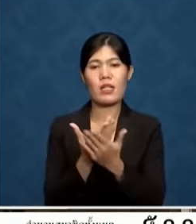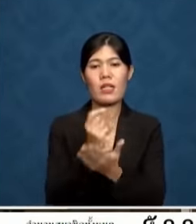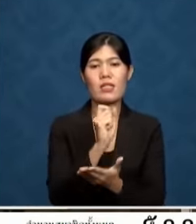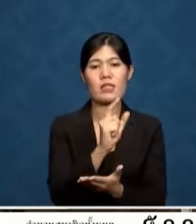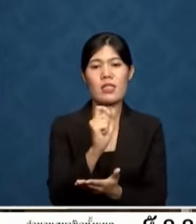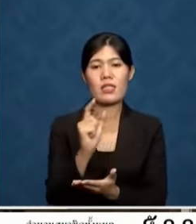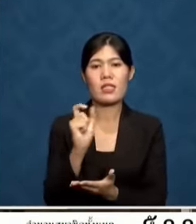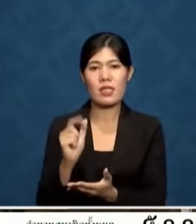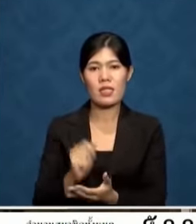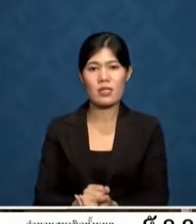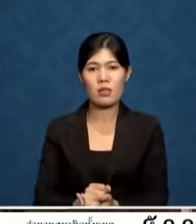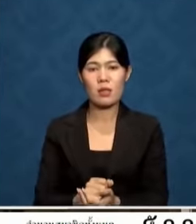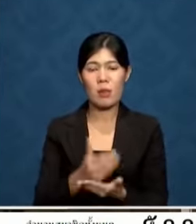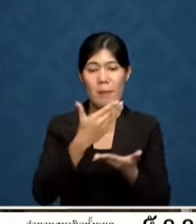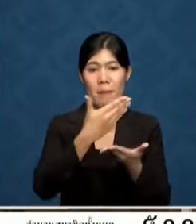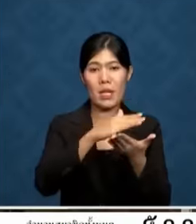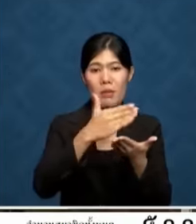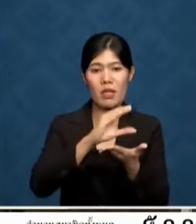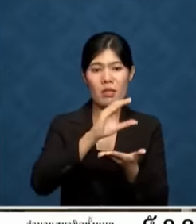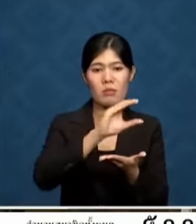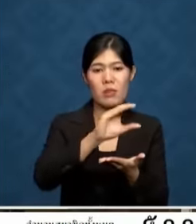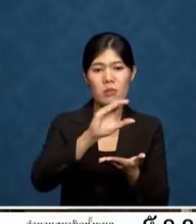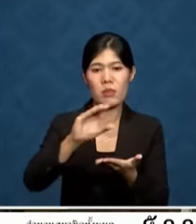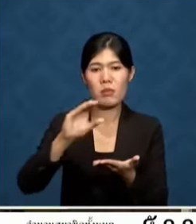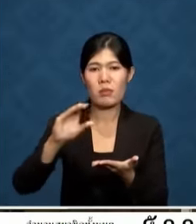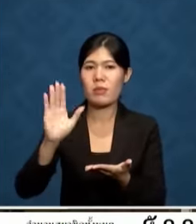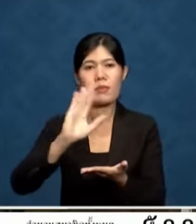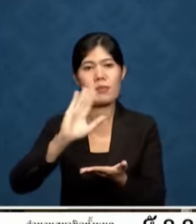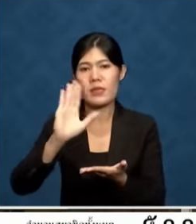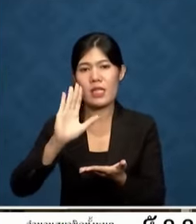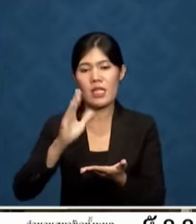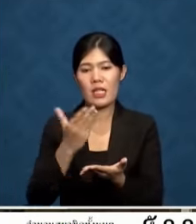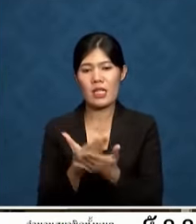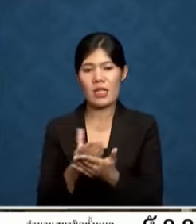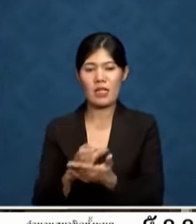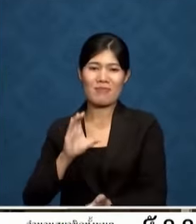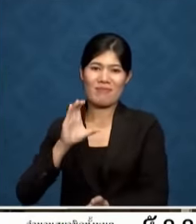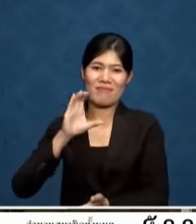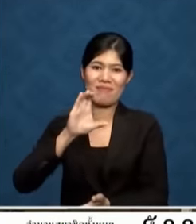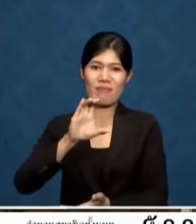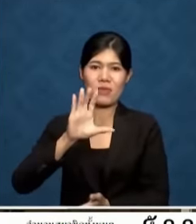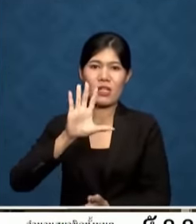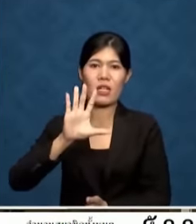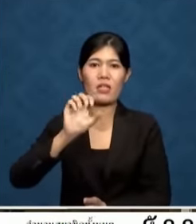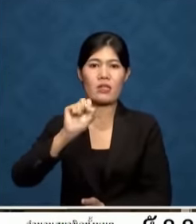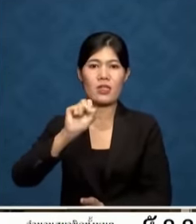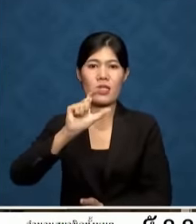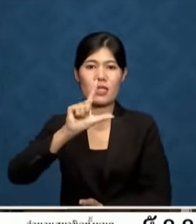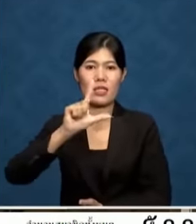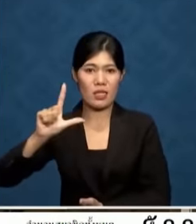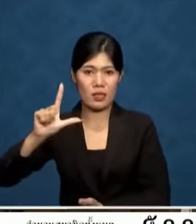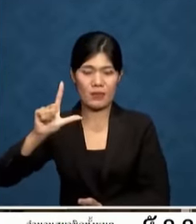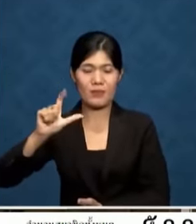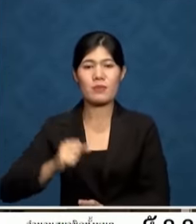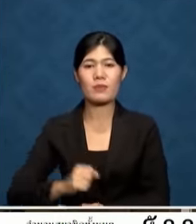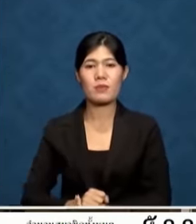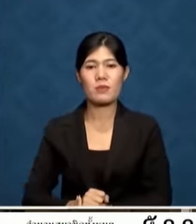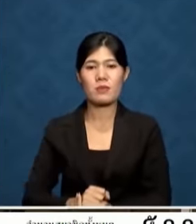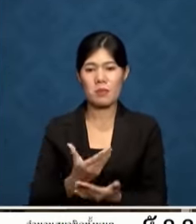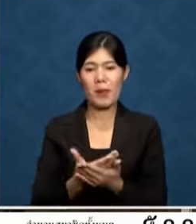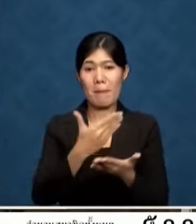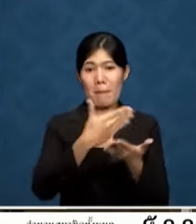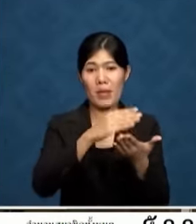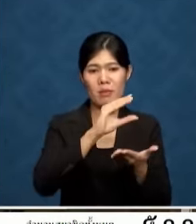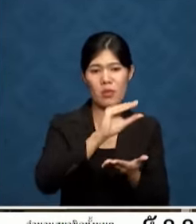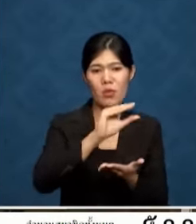ก้อนแจกแต่จะแจกรวดเดียว 500,000ล้านบาทไม่แยกเป็นก้อนๆก้อนๆ